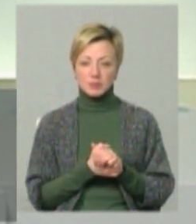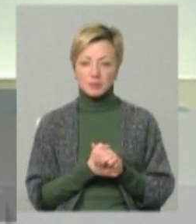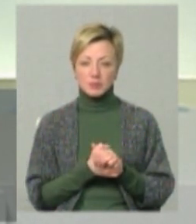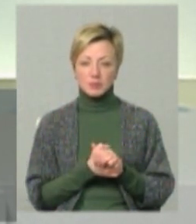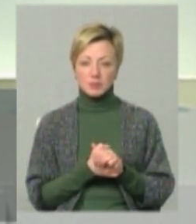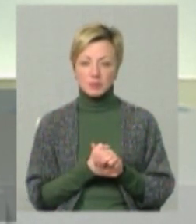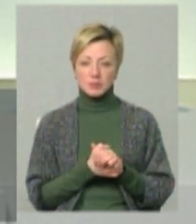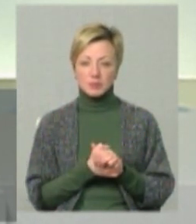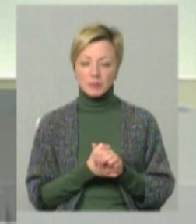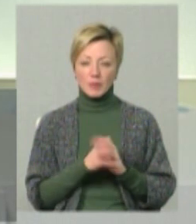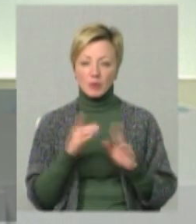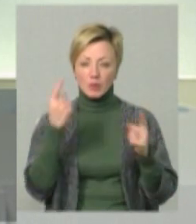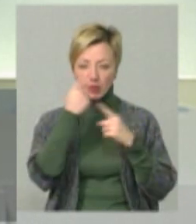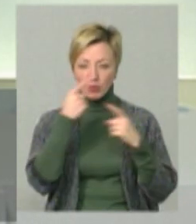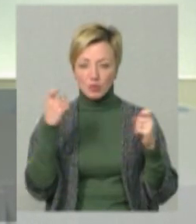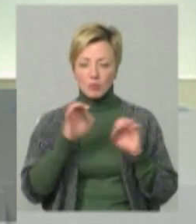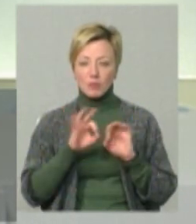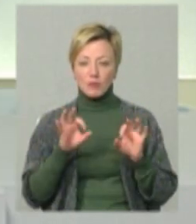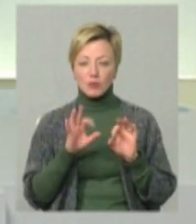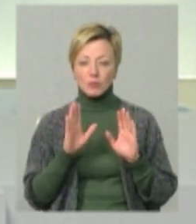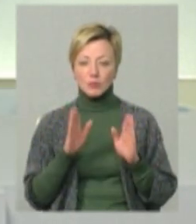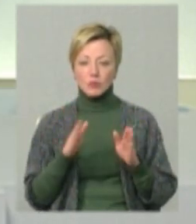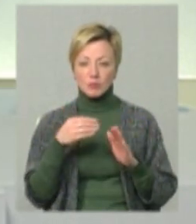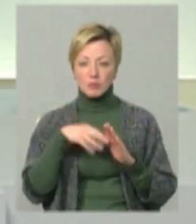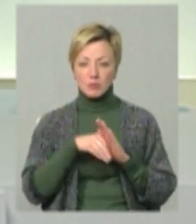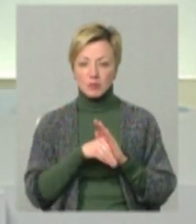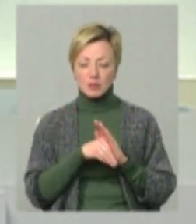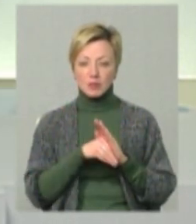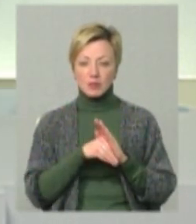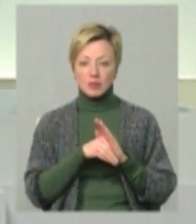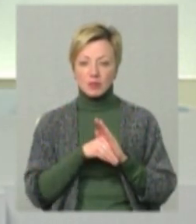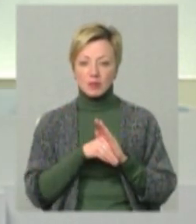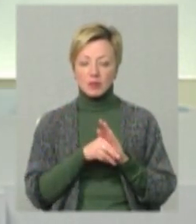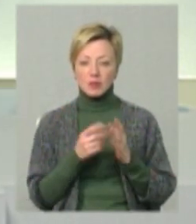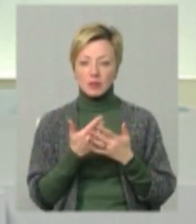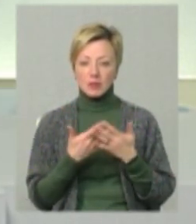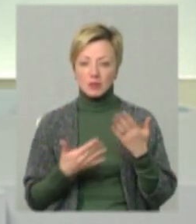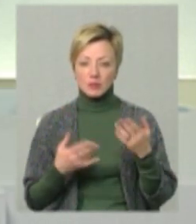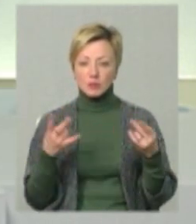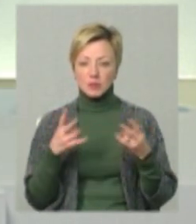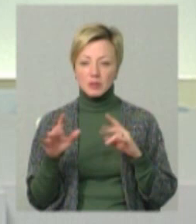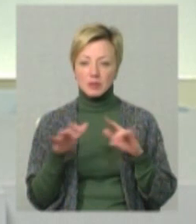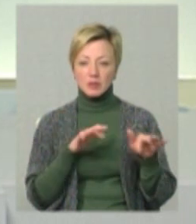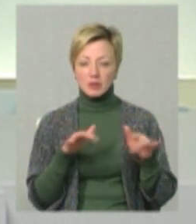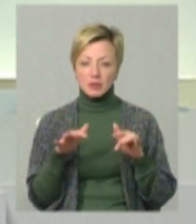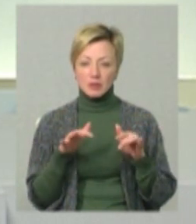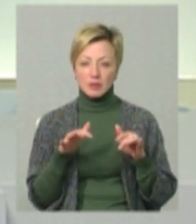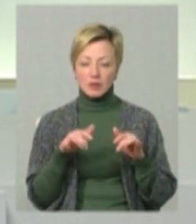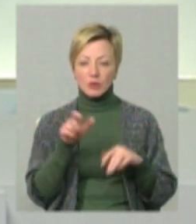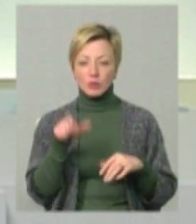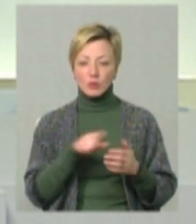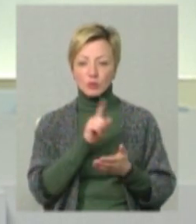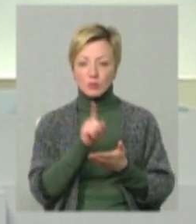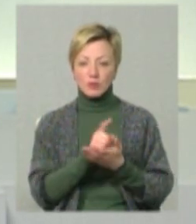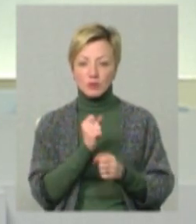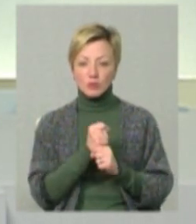лунати і яке буде доноситись. Це повідомлення буде містити в собі низку необхідних дій, які